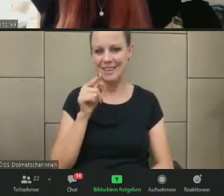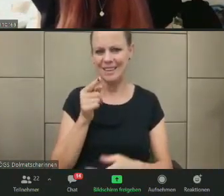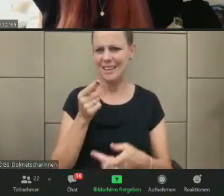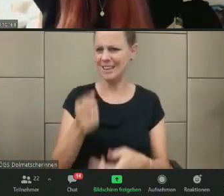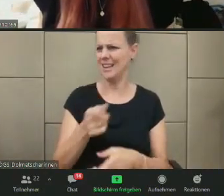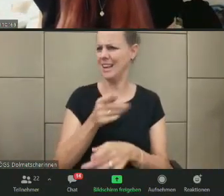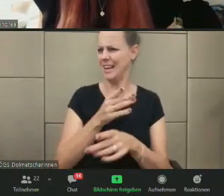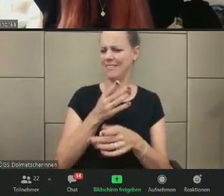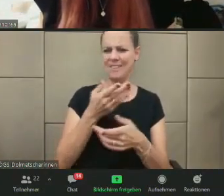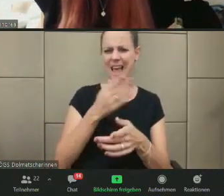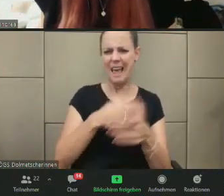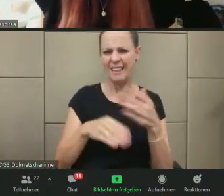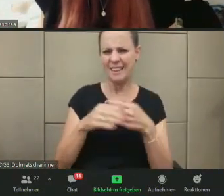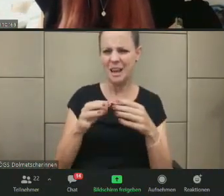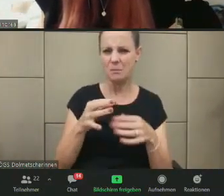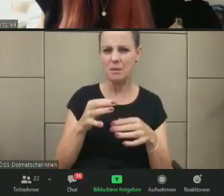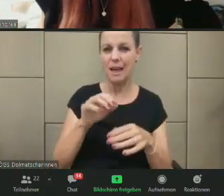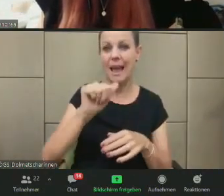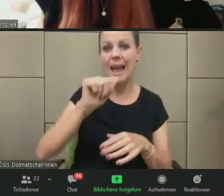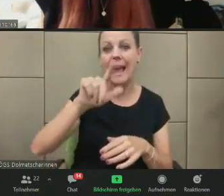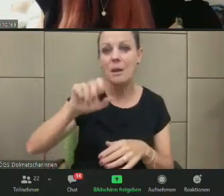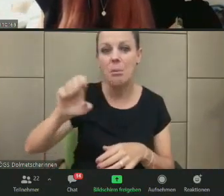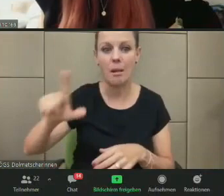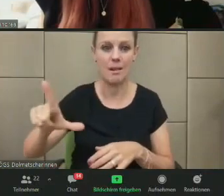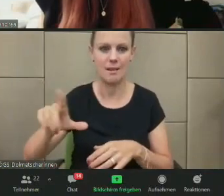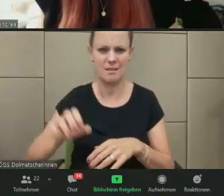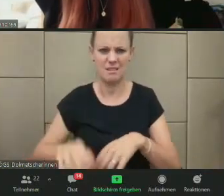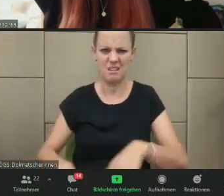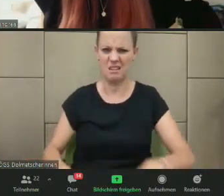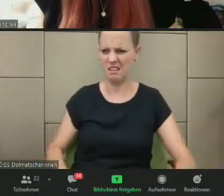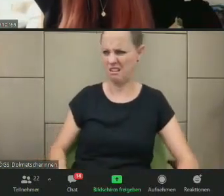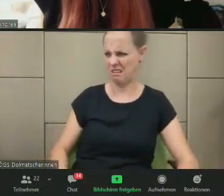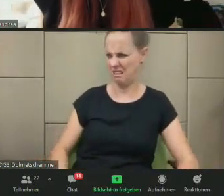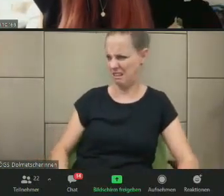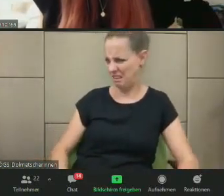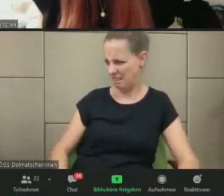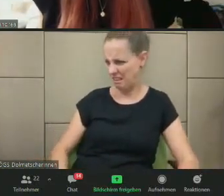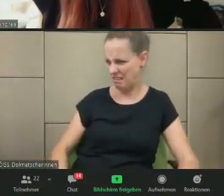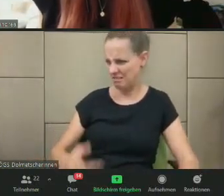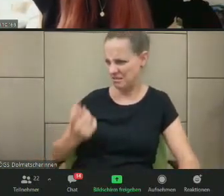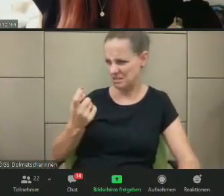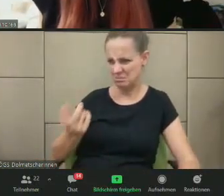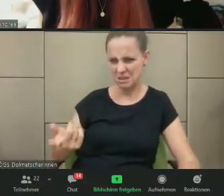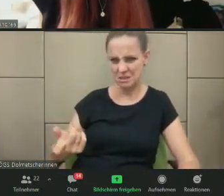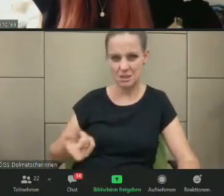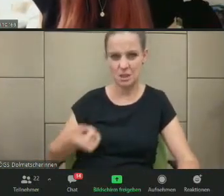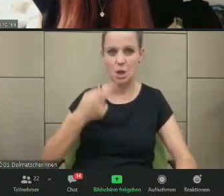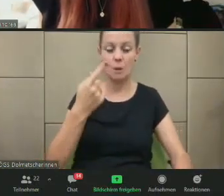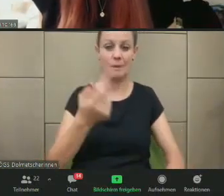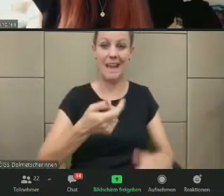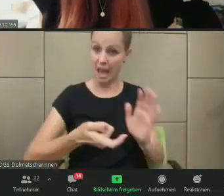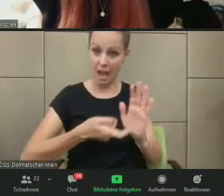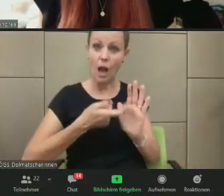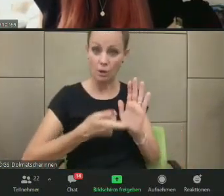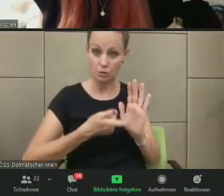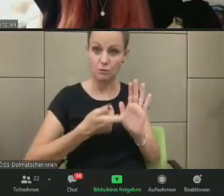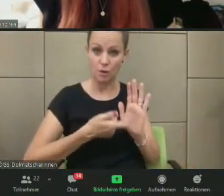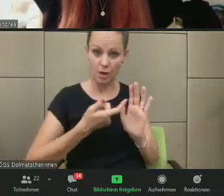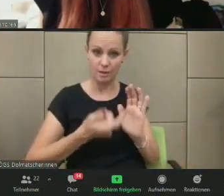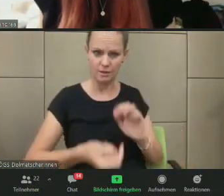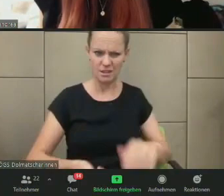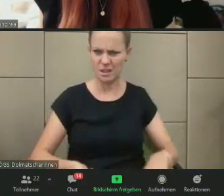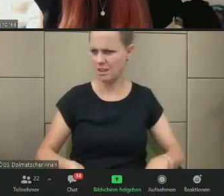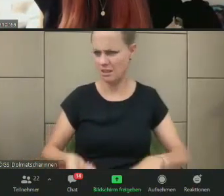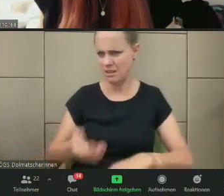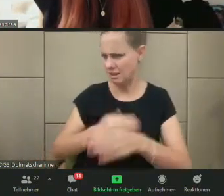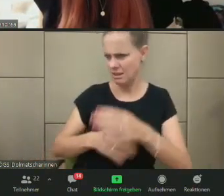better? Or diffabled. What's that even supposed to mean? You are challenged. You know, you can say the word disabled. It's